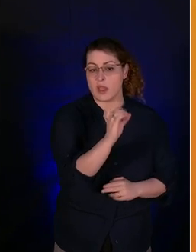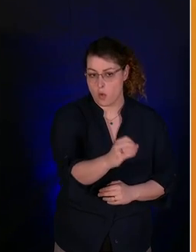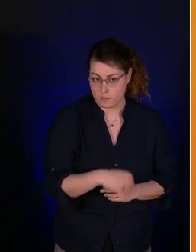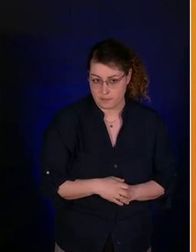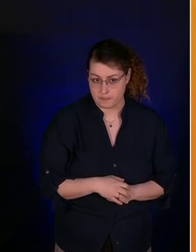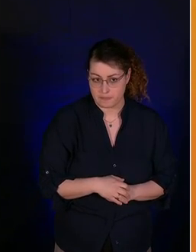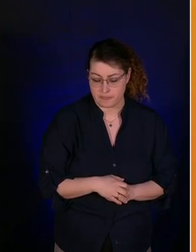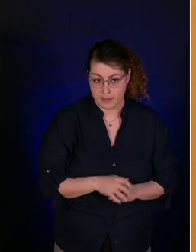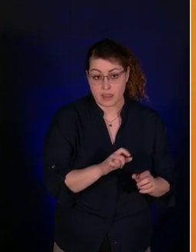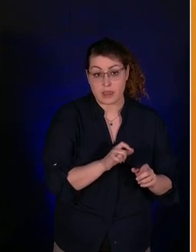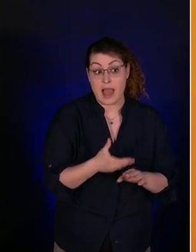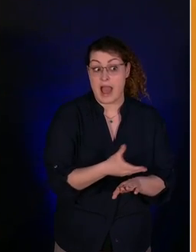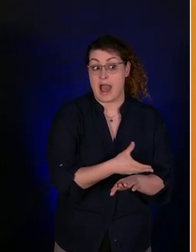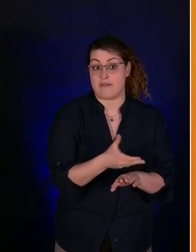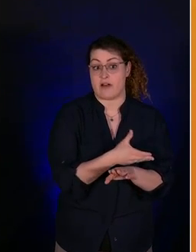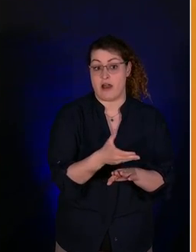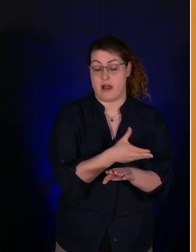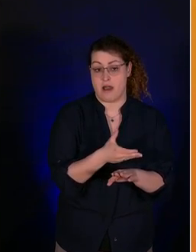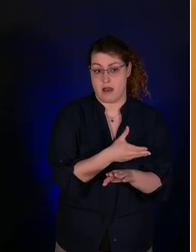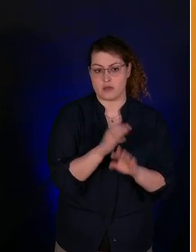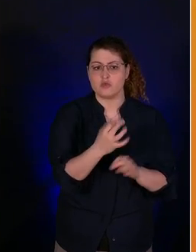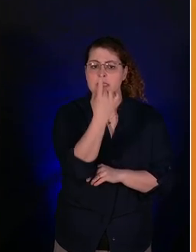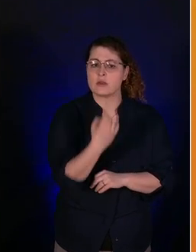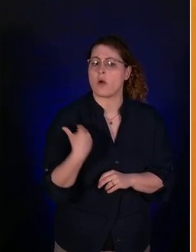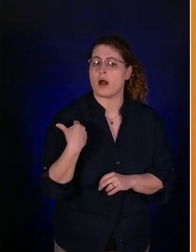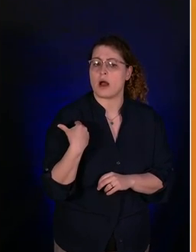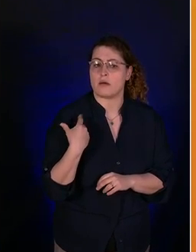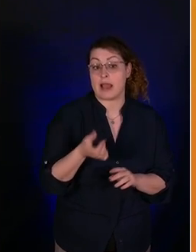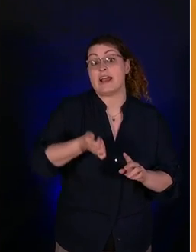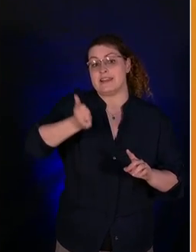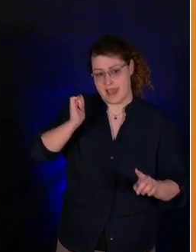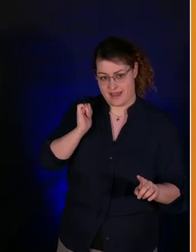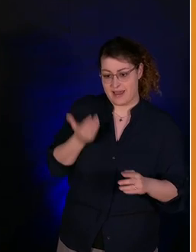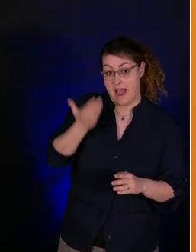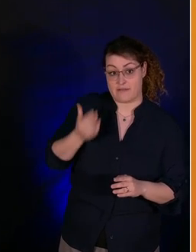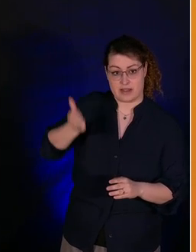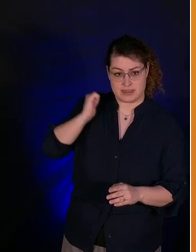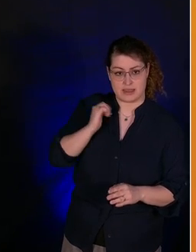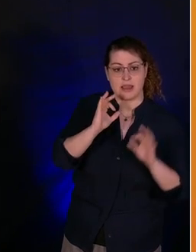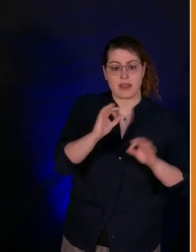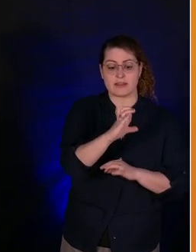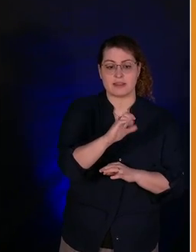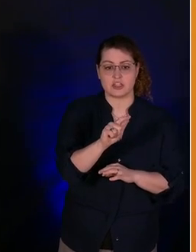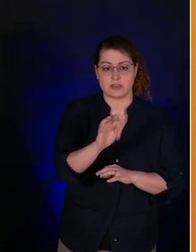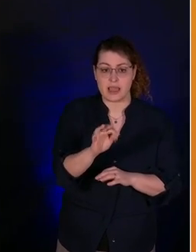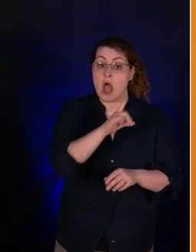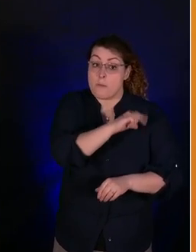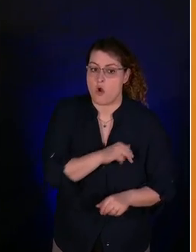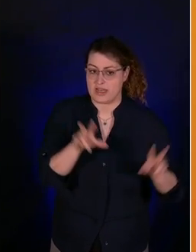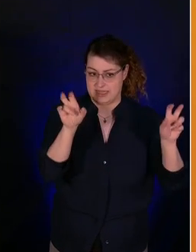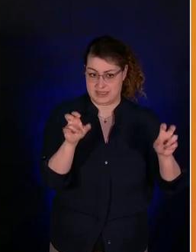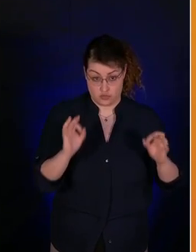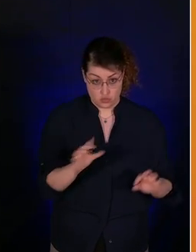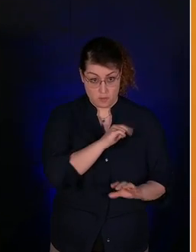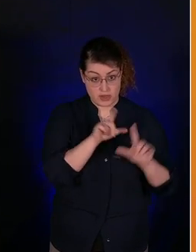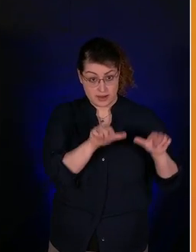avant le lancement, suite à la question qui a été posée hier et avant-hier sur la CGT Police, donc vous dire que la police est parmi